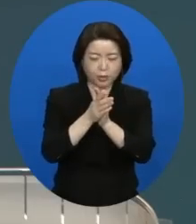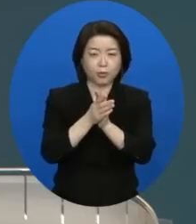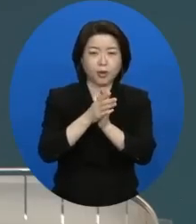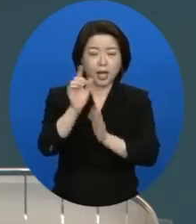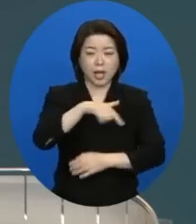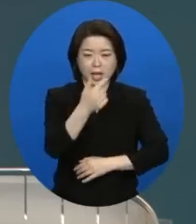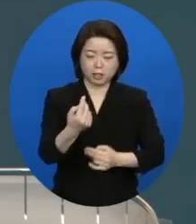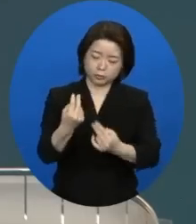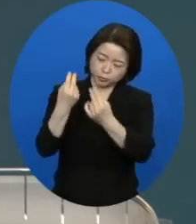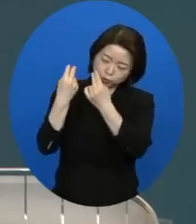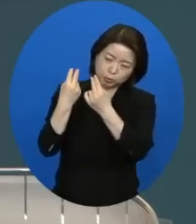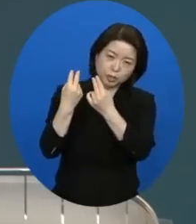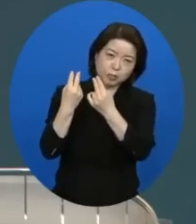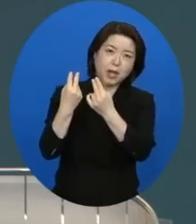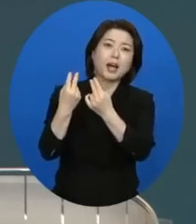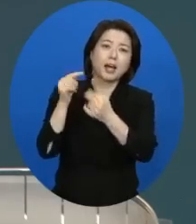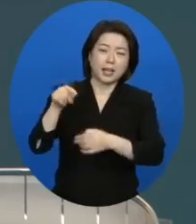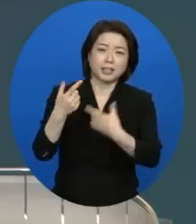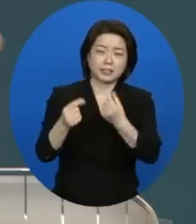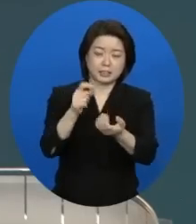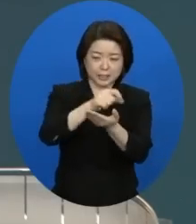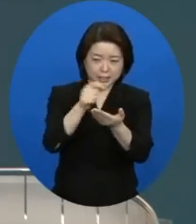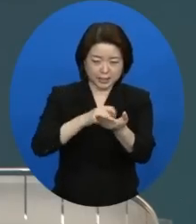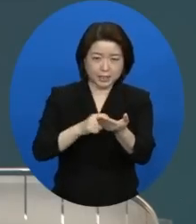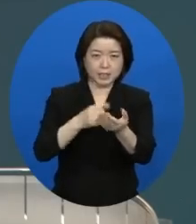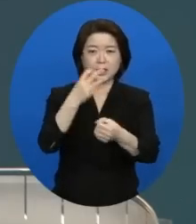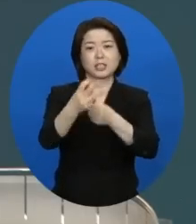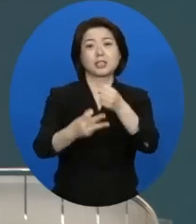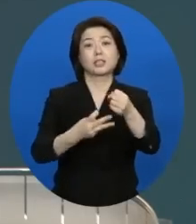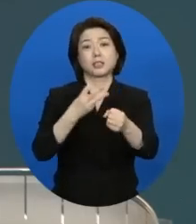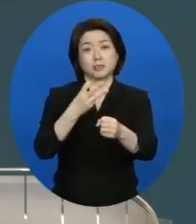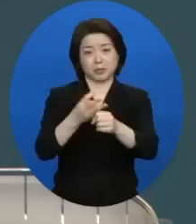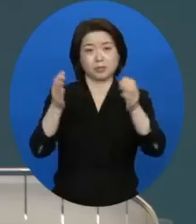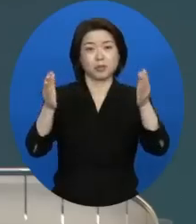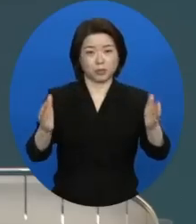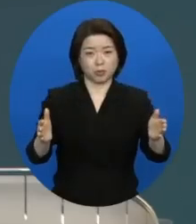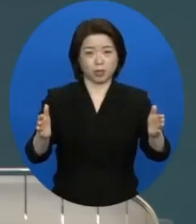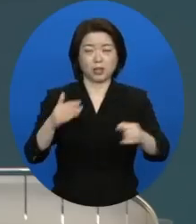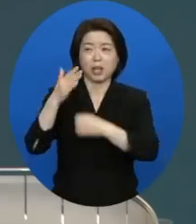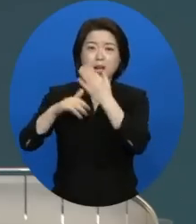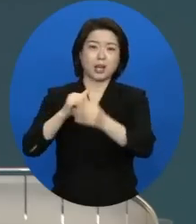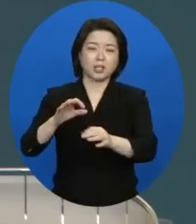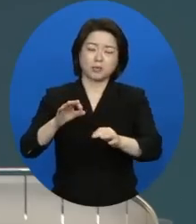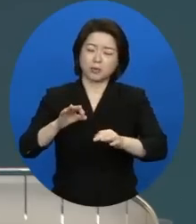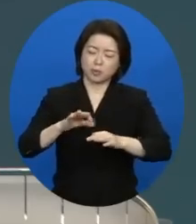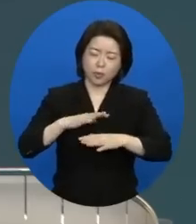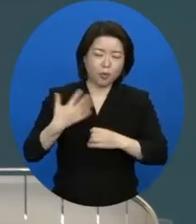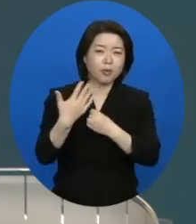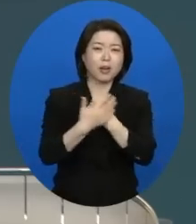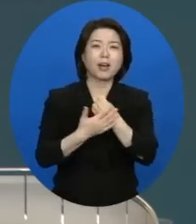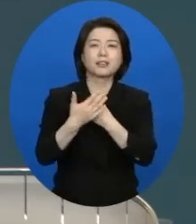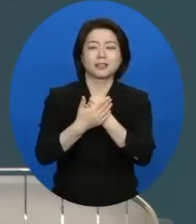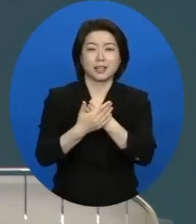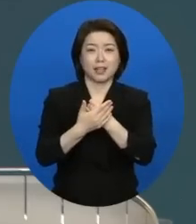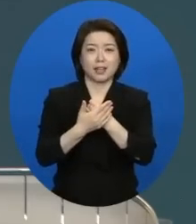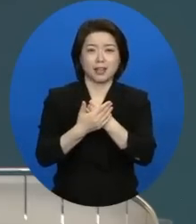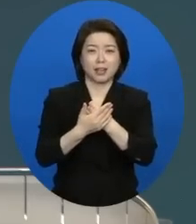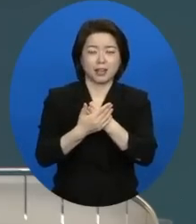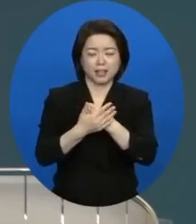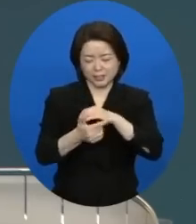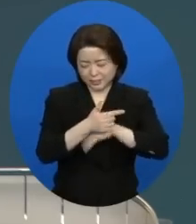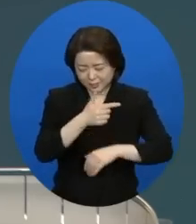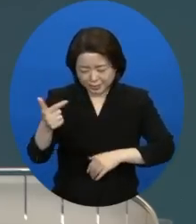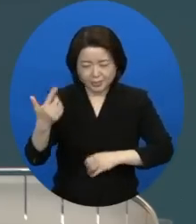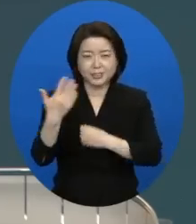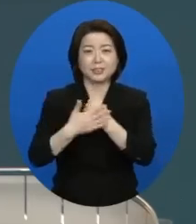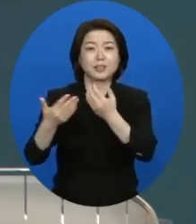다시 돌아보고 그렇게 일기를 쓰기를 13년, 하나님의 놀라운 은혜에 말할 수 없는